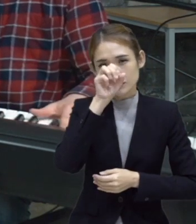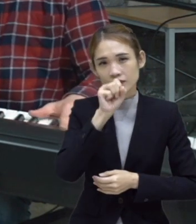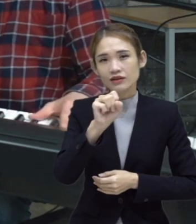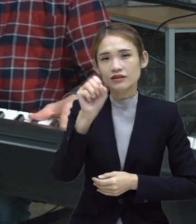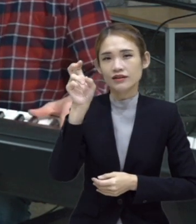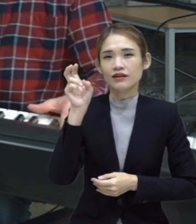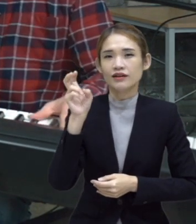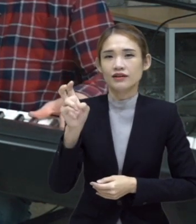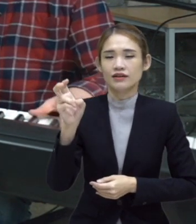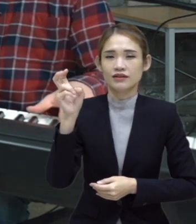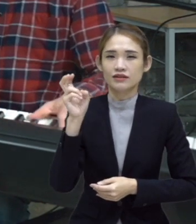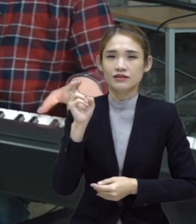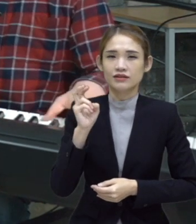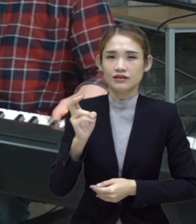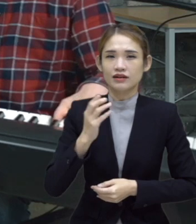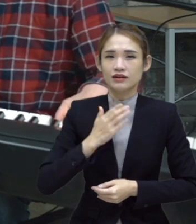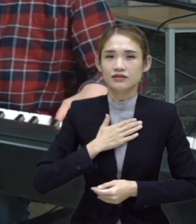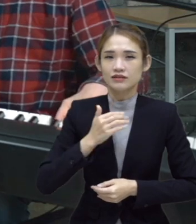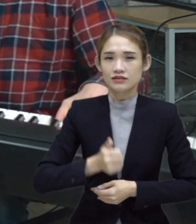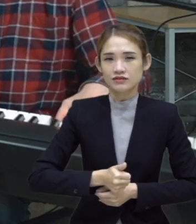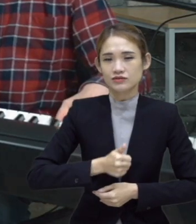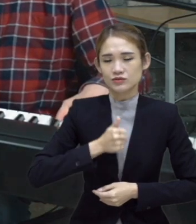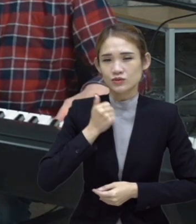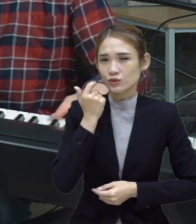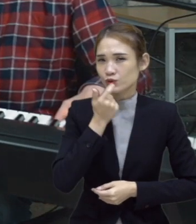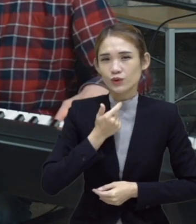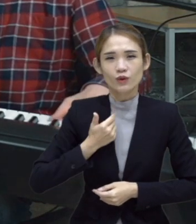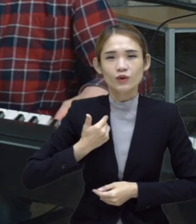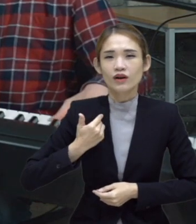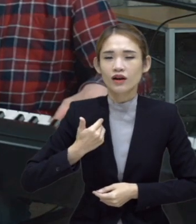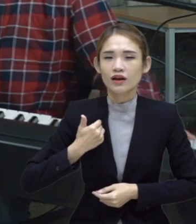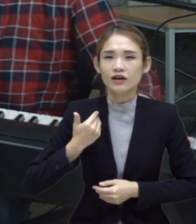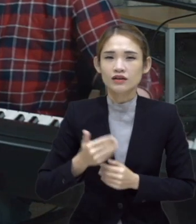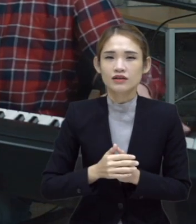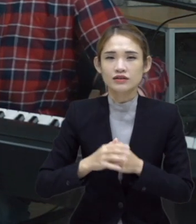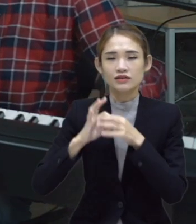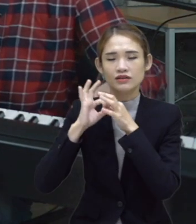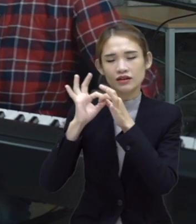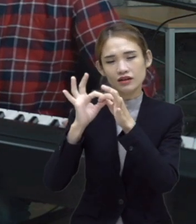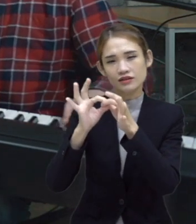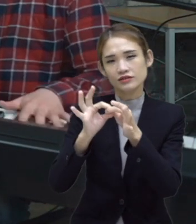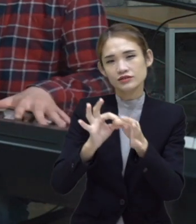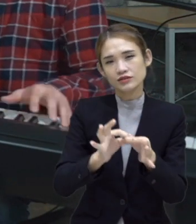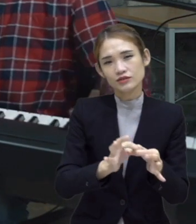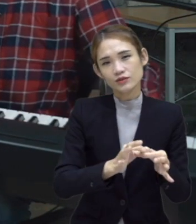좋았었나 봐. 나 화낼 줄도 몰라.